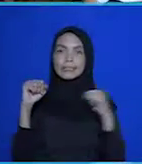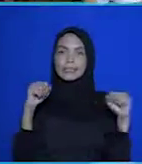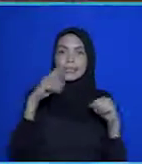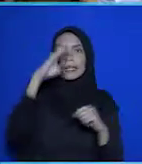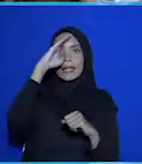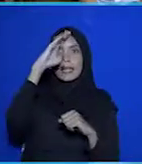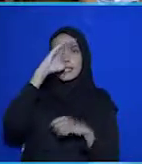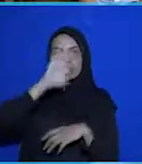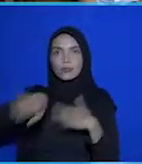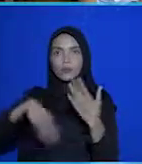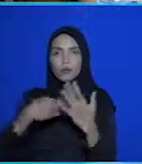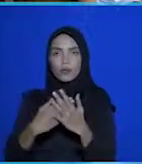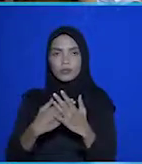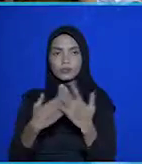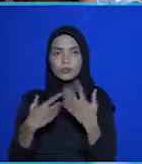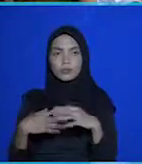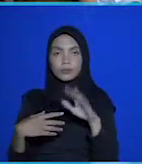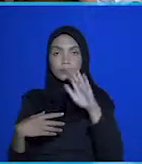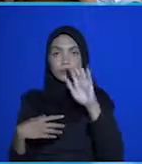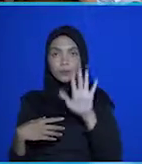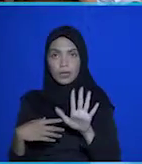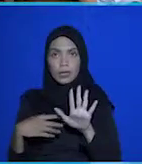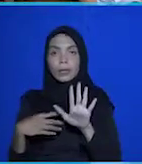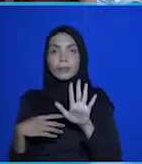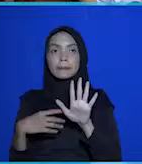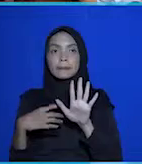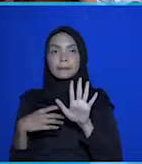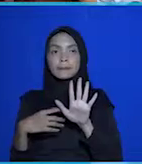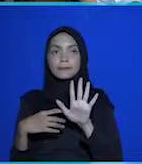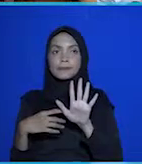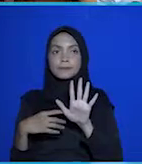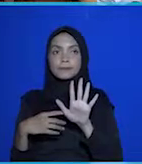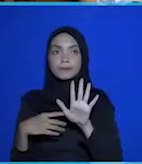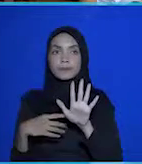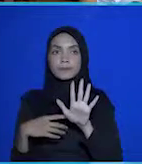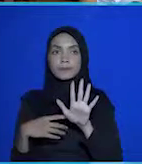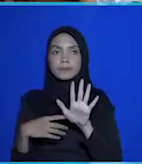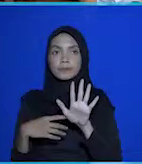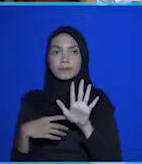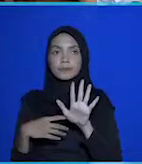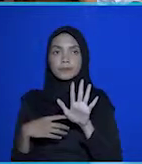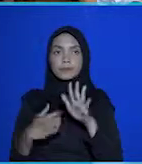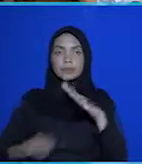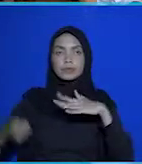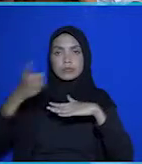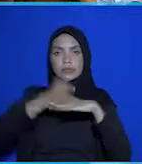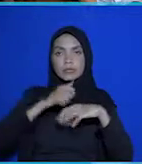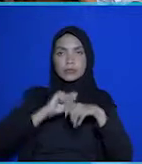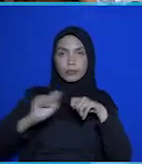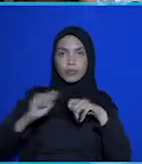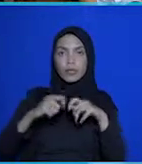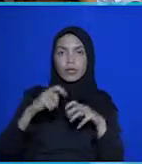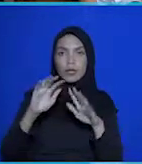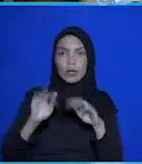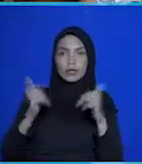Baik, selanjutnya narasumber kita yang kelima adalah Dirjen Cipta Karya